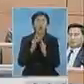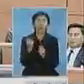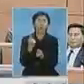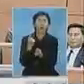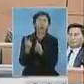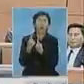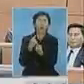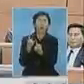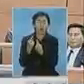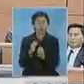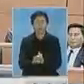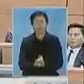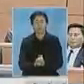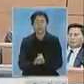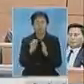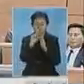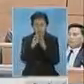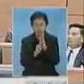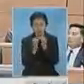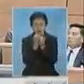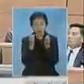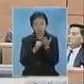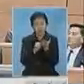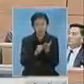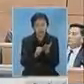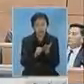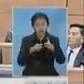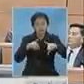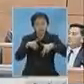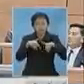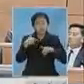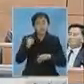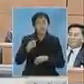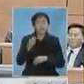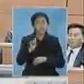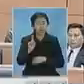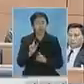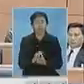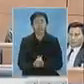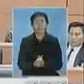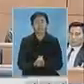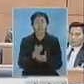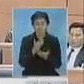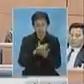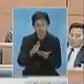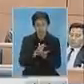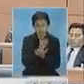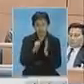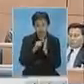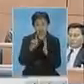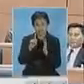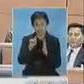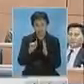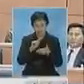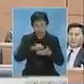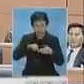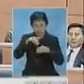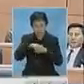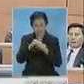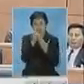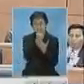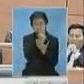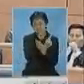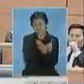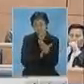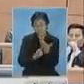อะไรจากการแก้รัฐธรรมนูญให้มีการจัดเขตเลือกตั้งเป็นเขตเดียวเบอร์เดียวให้